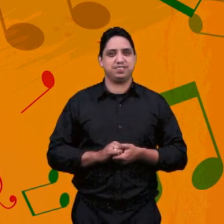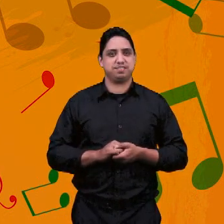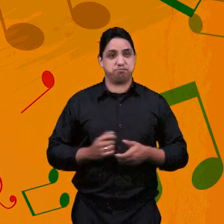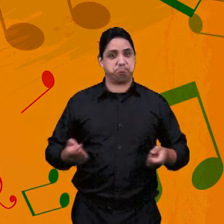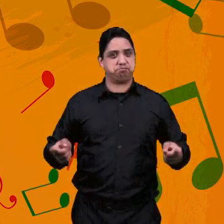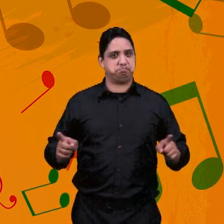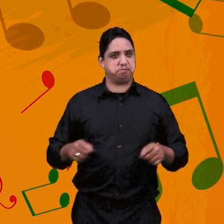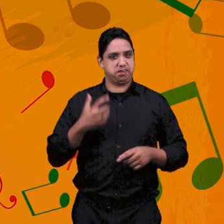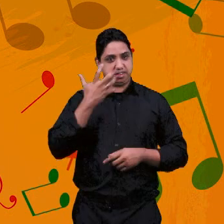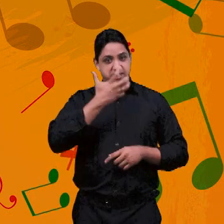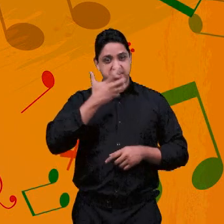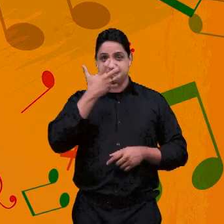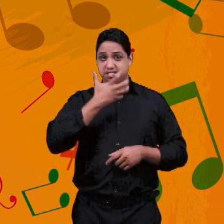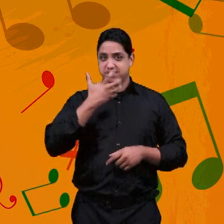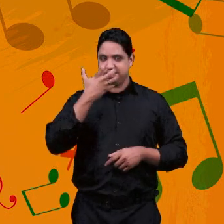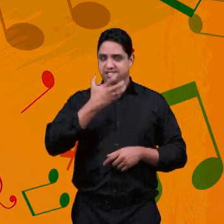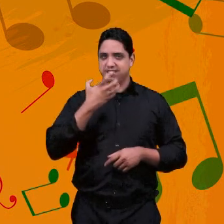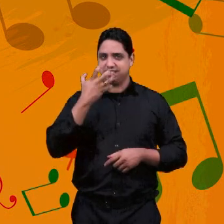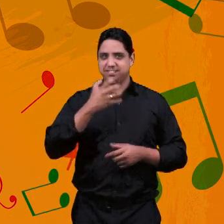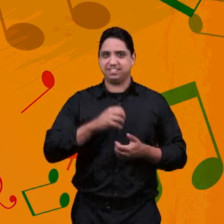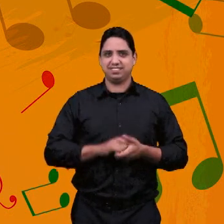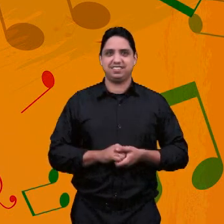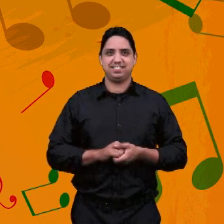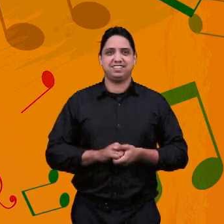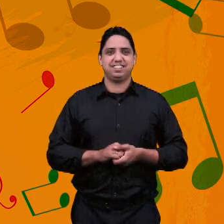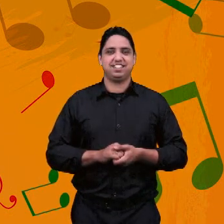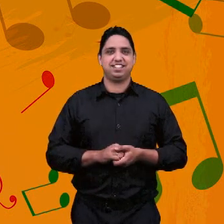e comunhão.